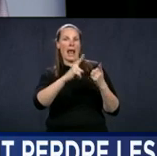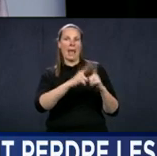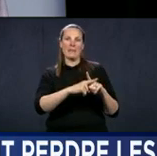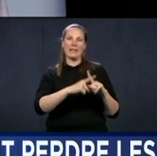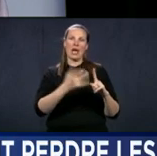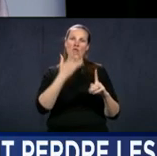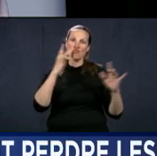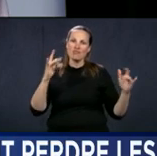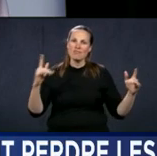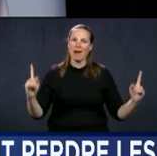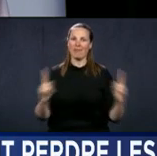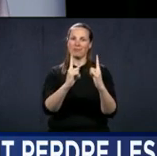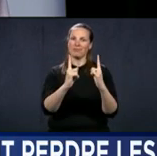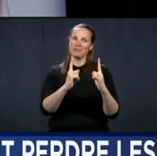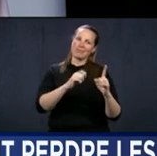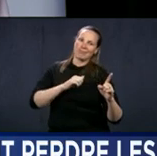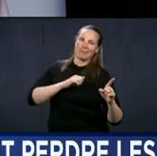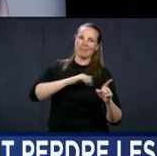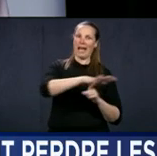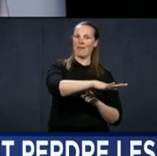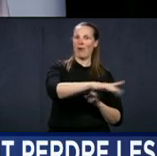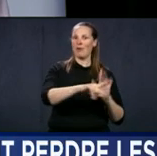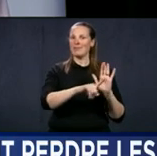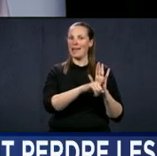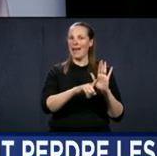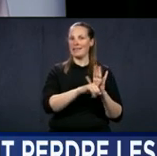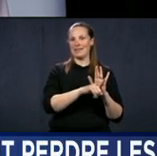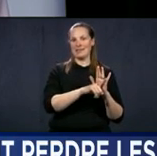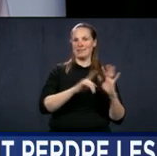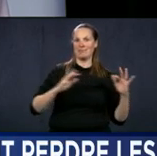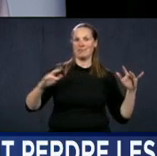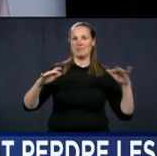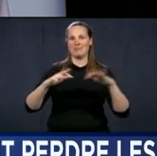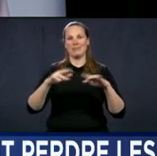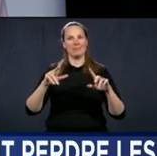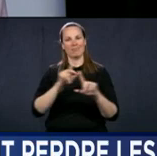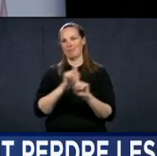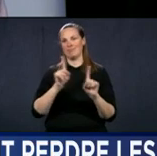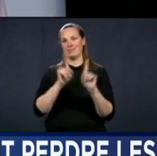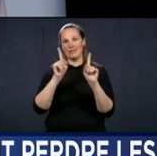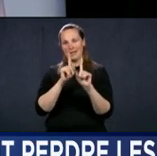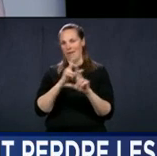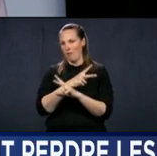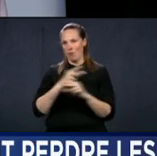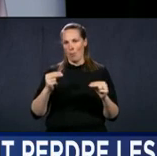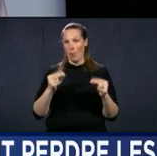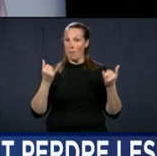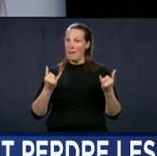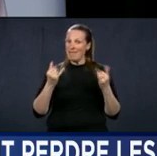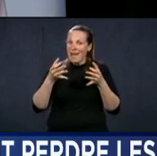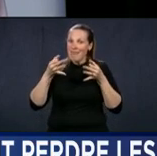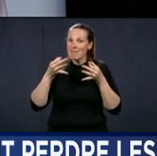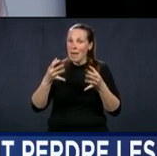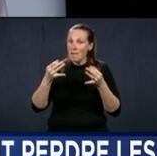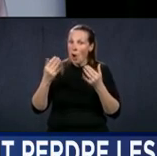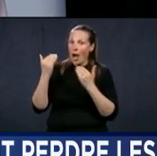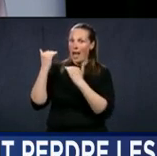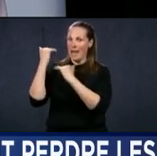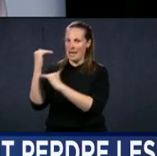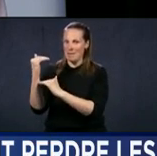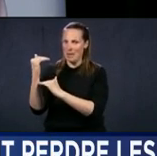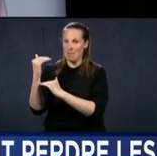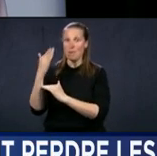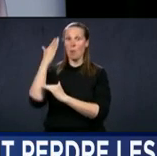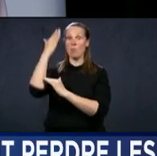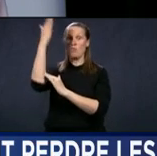de succomber à la tentation. Dites-vous bien que cette privation-là qu'on a, qui est temporaire en ce moment, va nous donner accès à davantage de liberté plus tard. Donc,